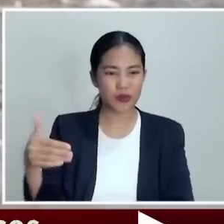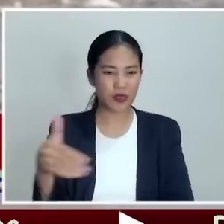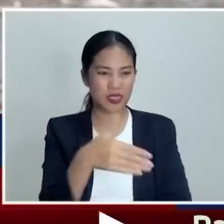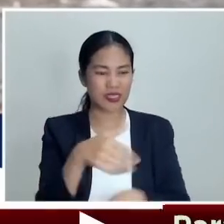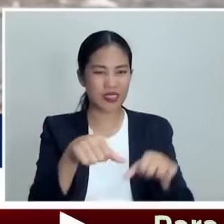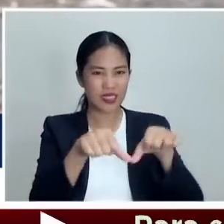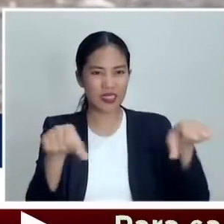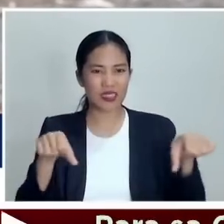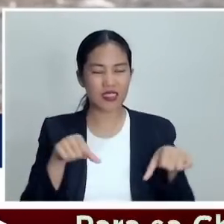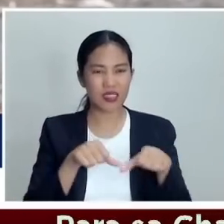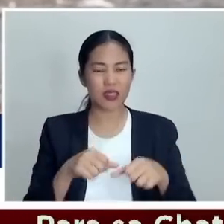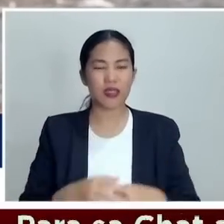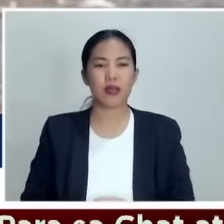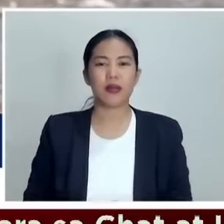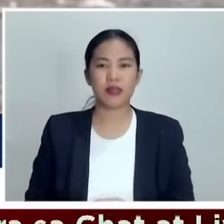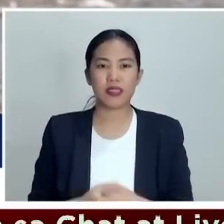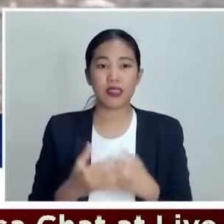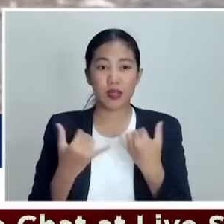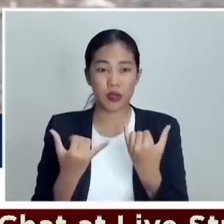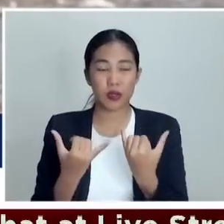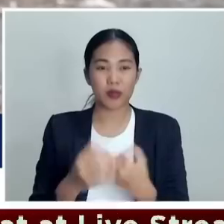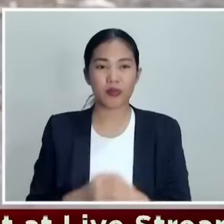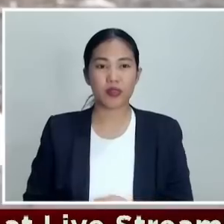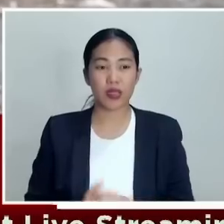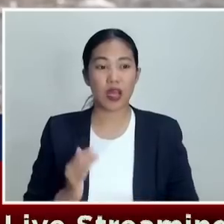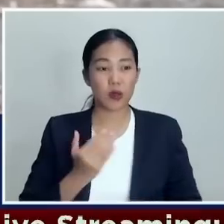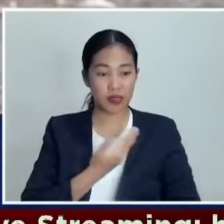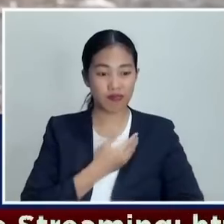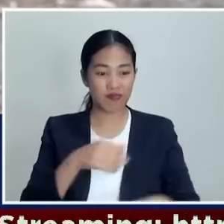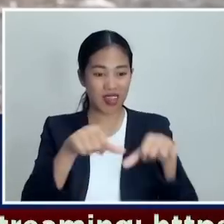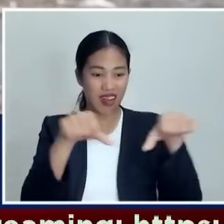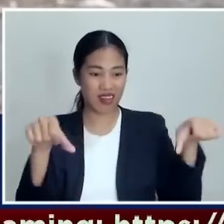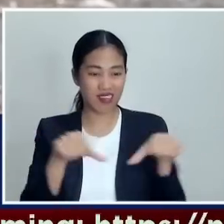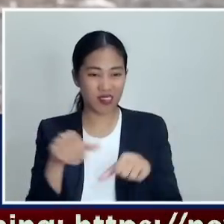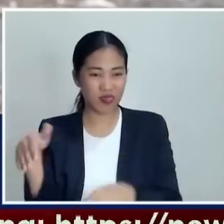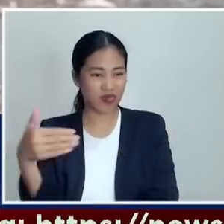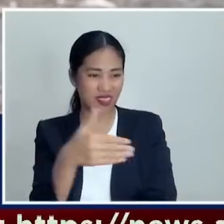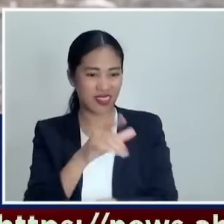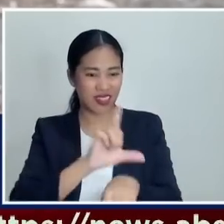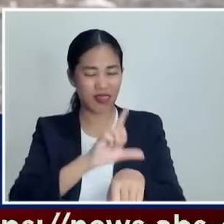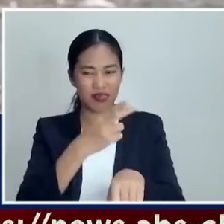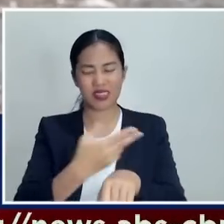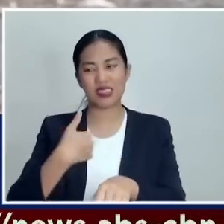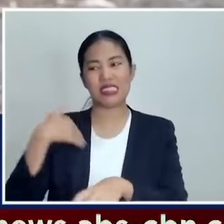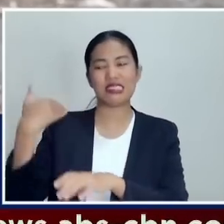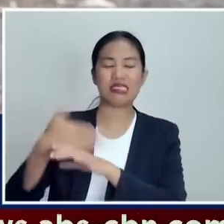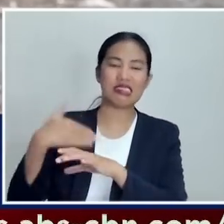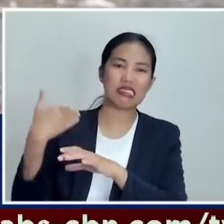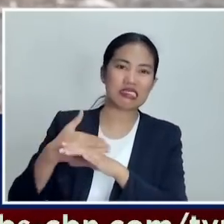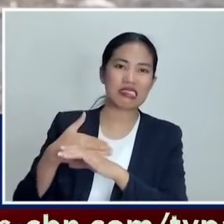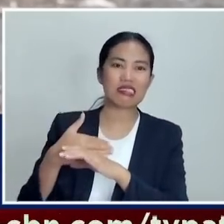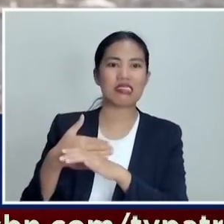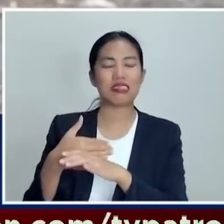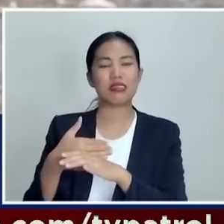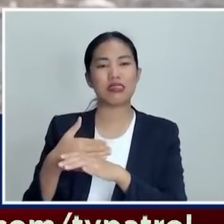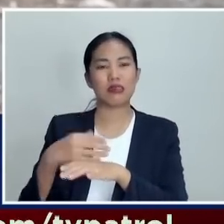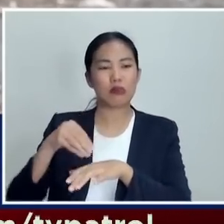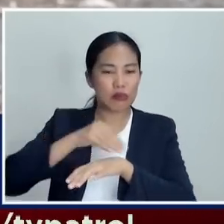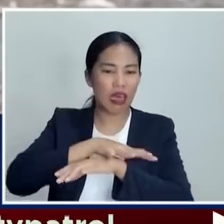eh. Yun nga po, affected yung palisdaan namin kasi yun yung hanap buhay namin. Kaya apektado yun